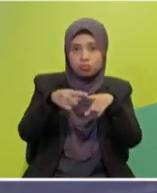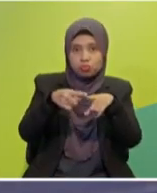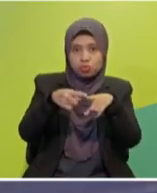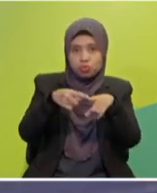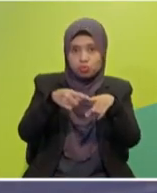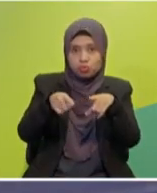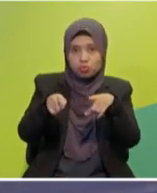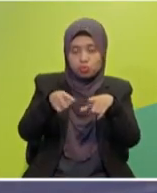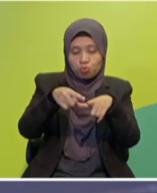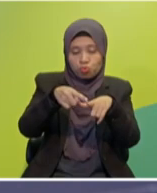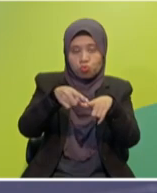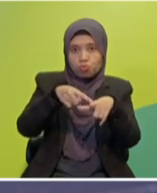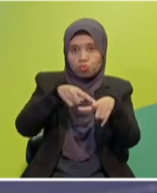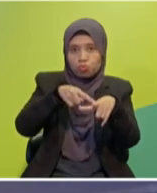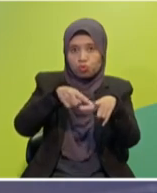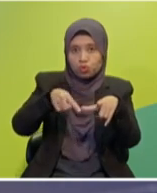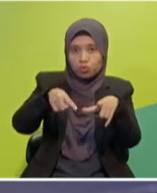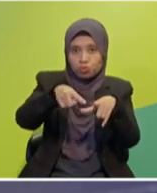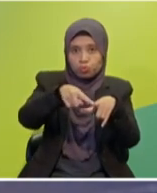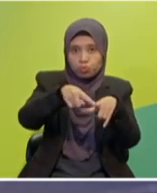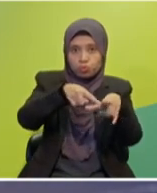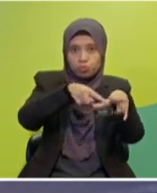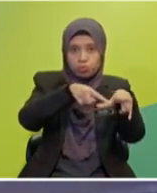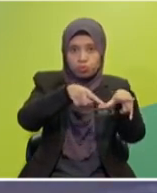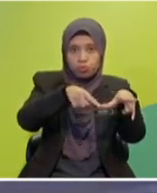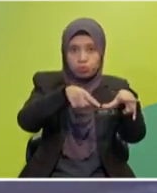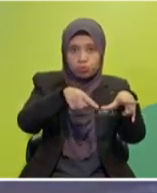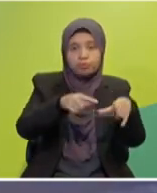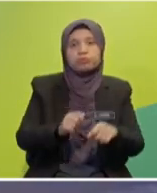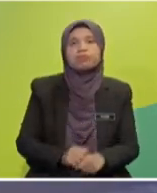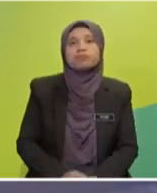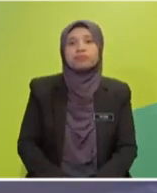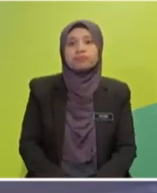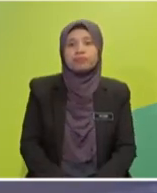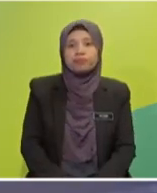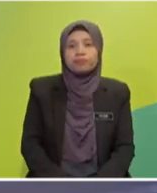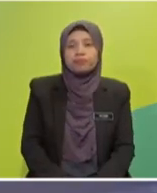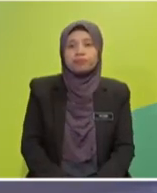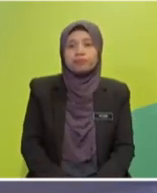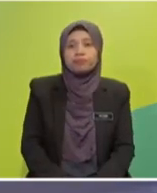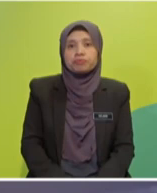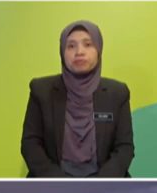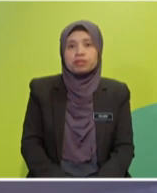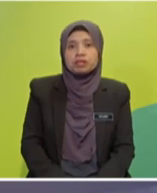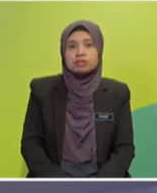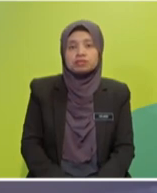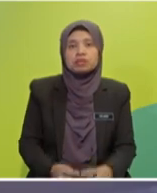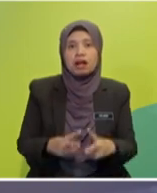pastikan. Baik, boleh dapatkan step dia. Langkah-langkah sangat